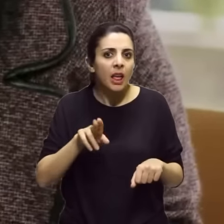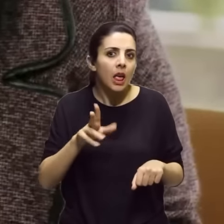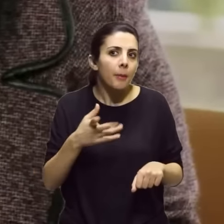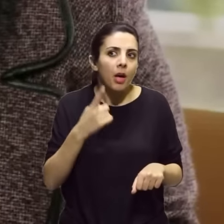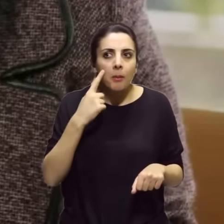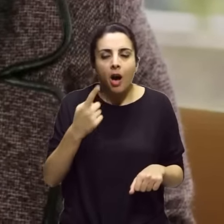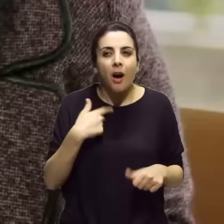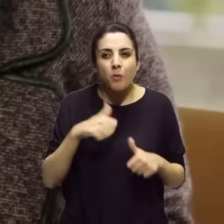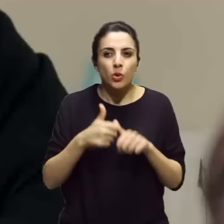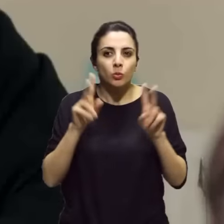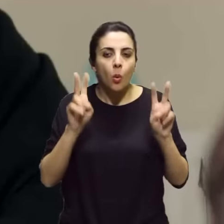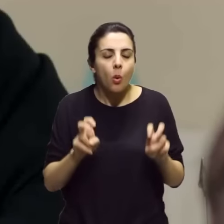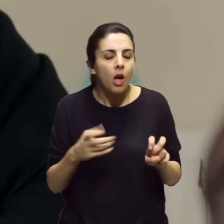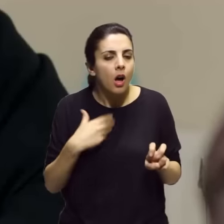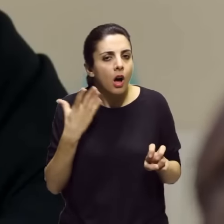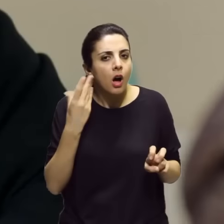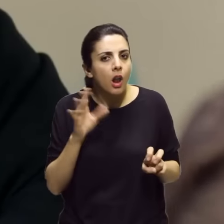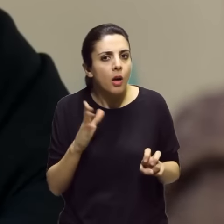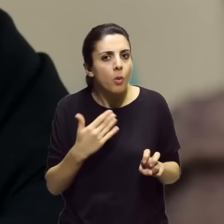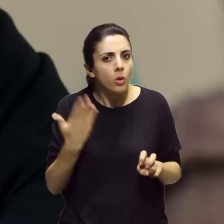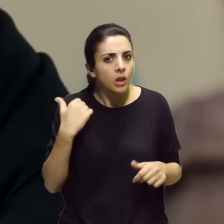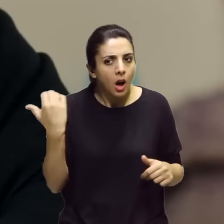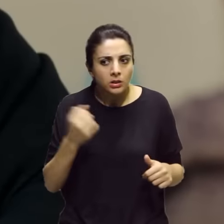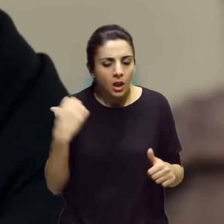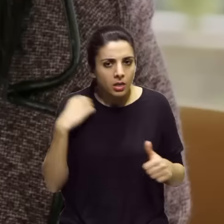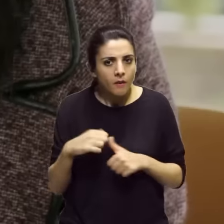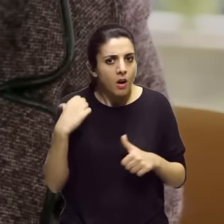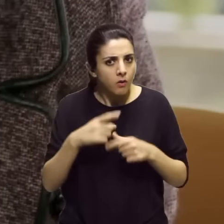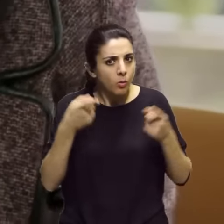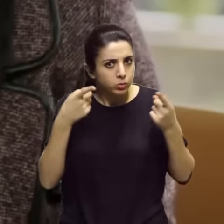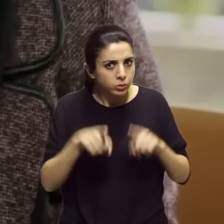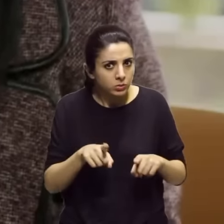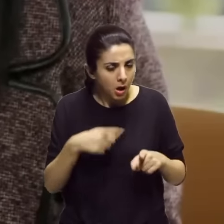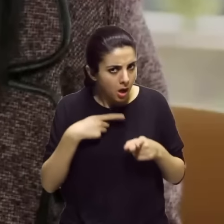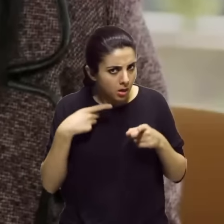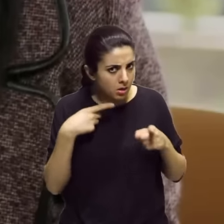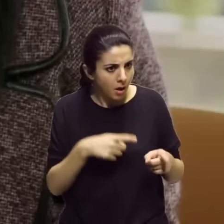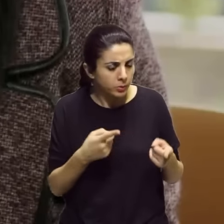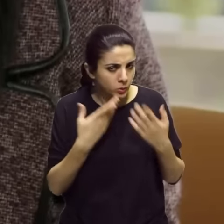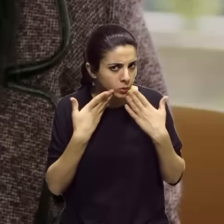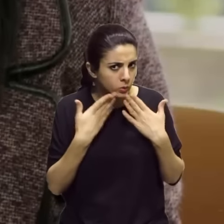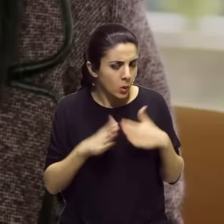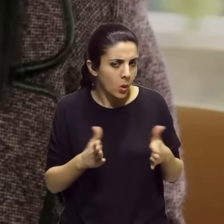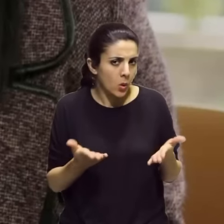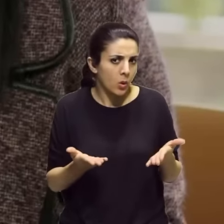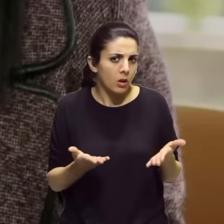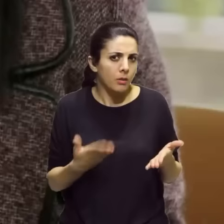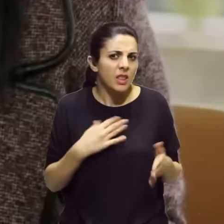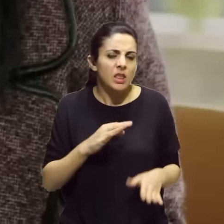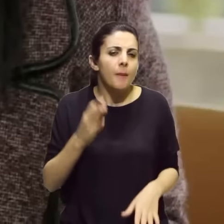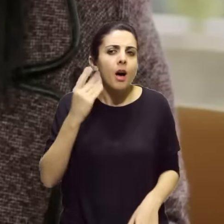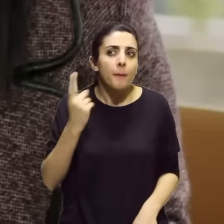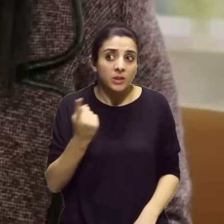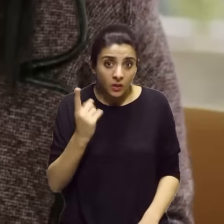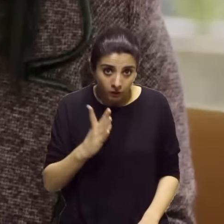boşanma mevzusuna. Ben anlamadım ki. Daha önce de kaç kere buluştuk. Bir takipte bir şey de yoktu. Yani tam anlayamıyorum.